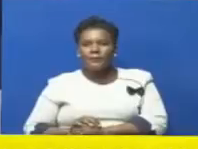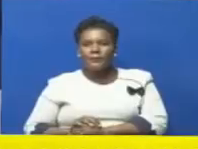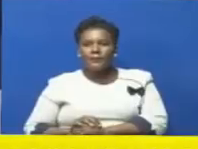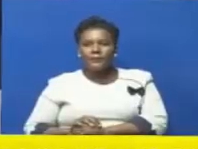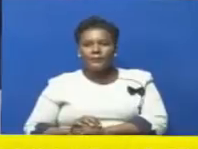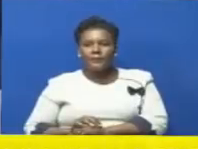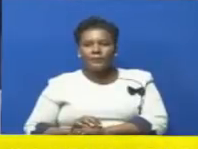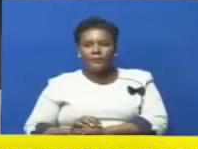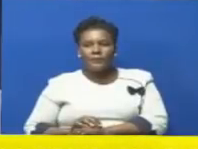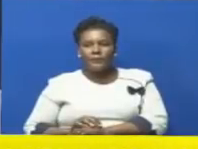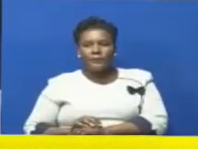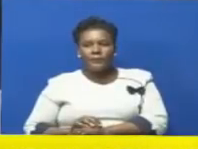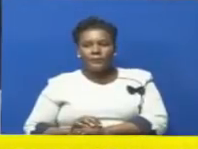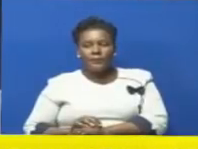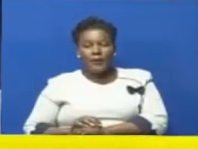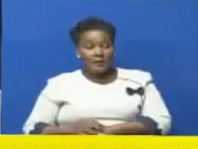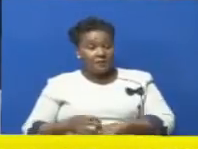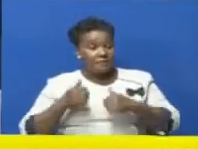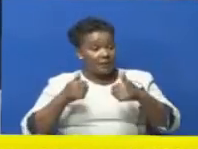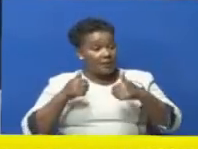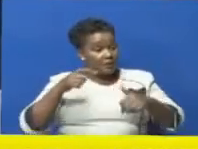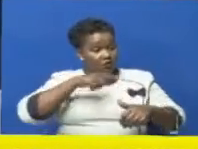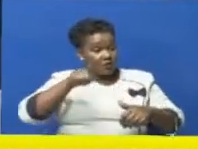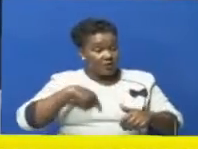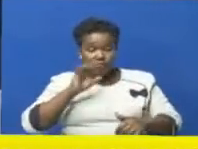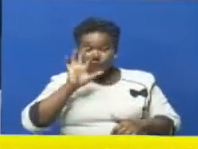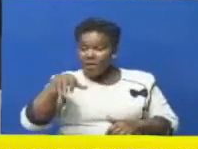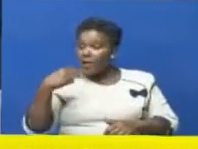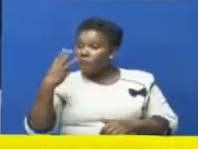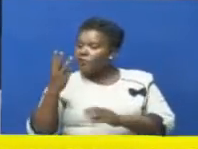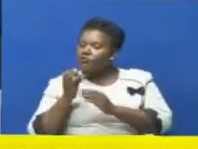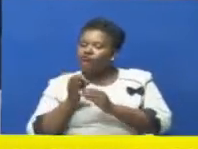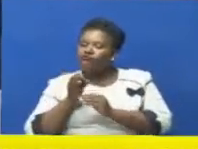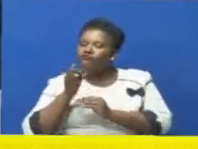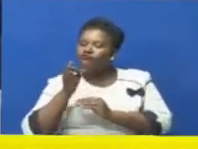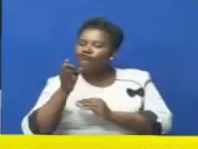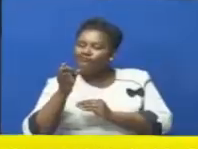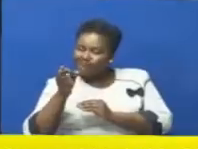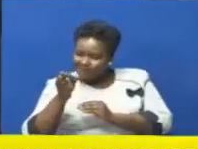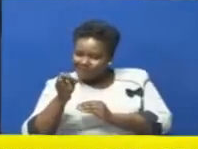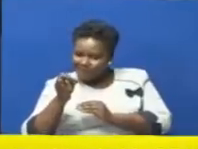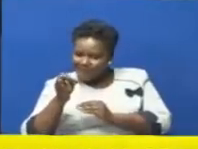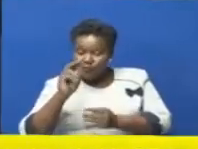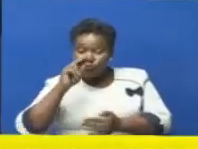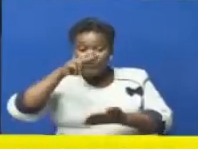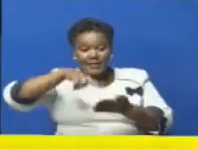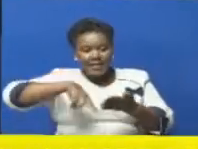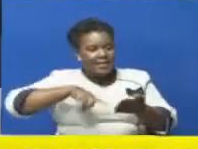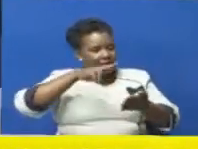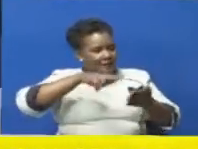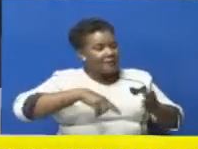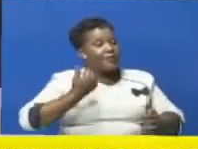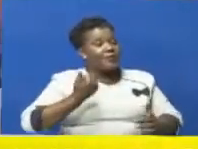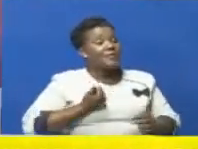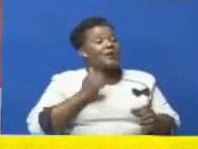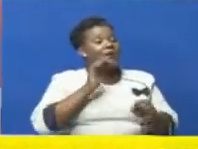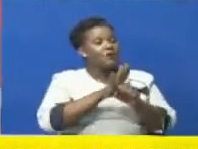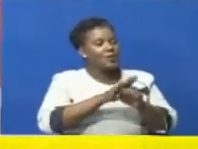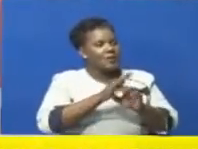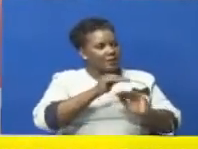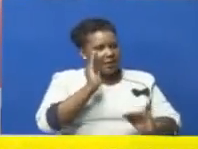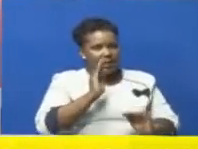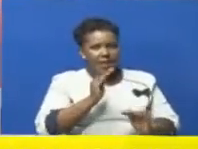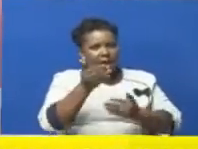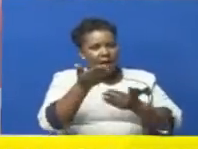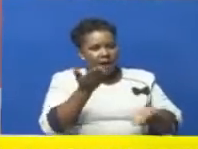Matarajio yetu baada ya miaka mitatu tupandishe udahili wa watoto wa kike angalau tufike 25%. Kwa